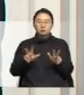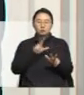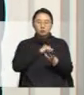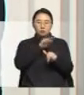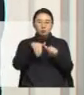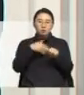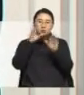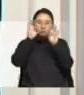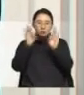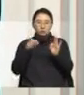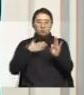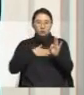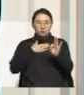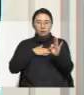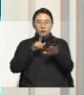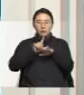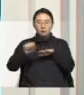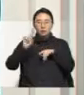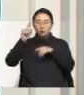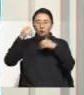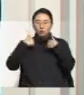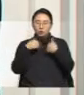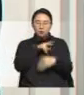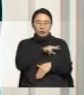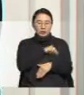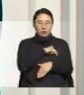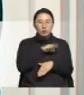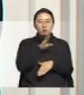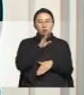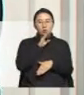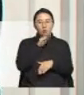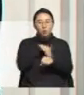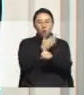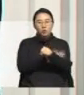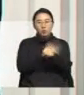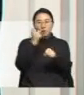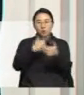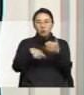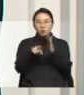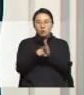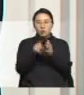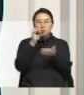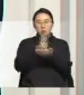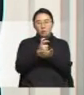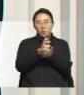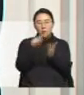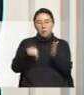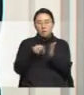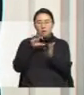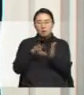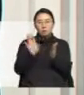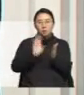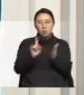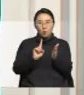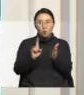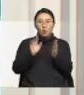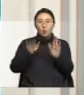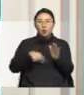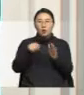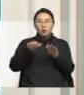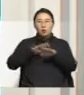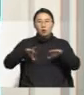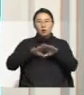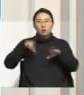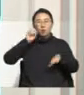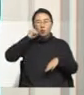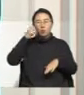국회 상황을 보면 아시겠지만 지방정부와 의회, 실질적 권한 강화를 위한 최소한의 법안이 사실상 올해 내 국회